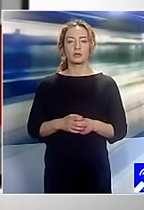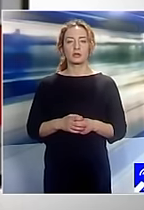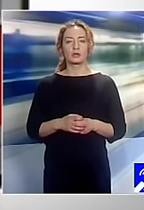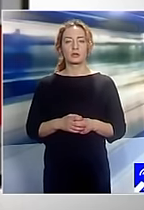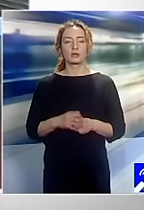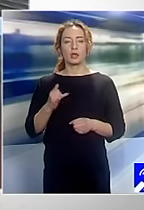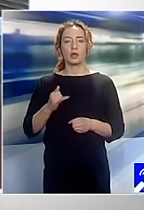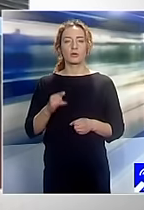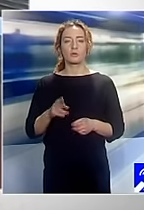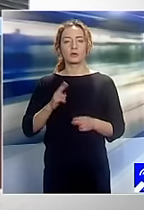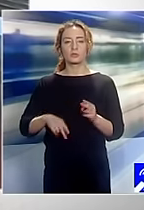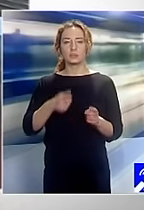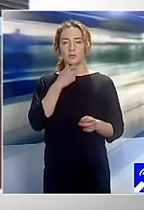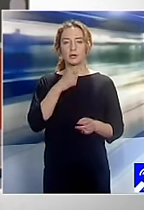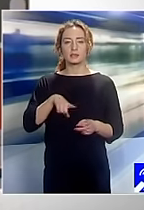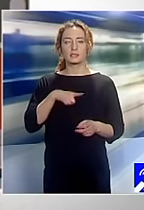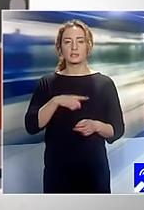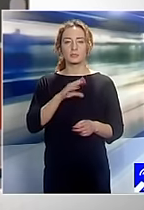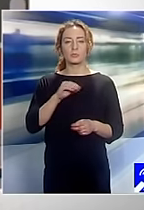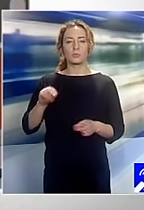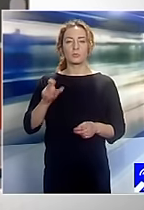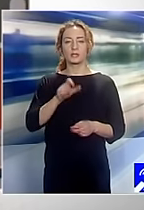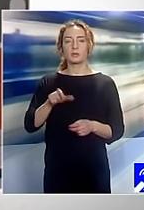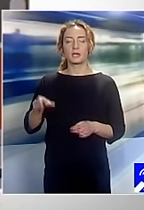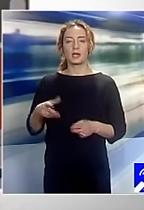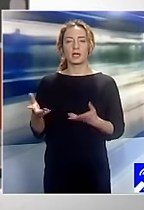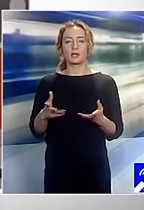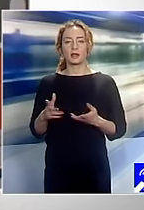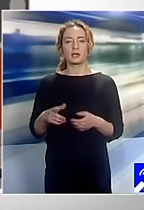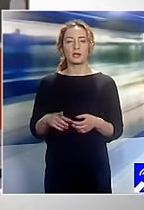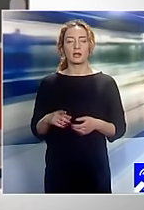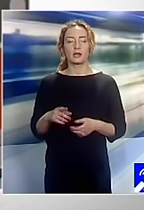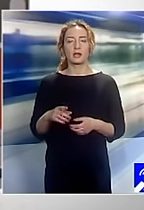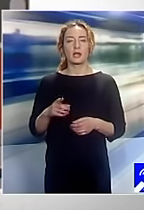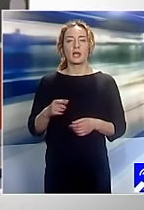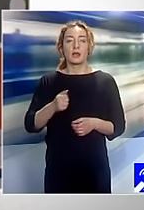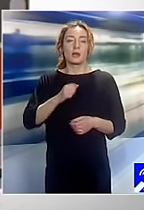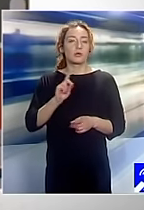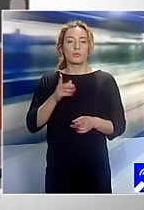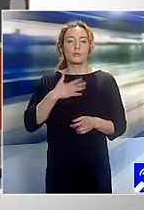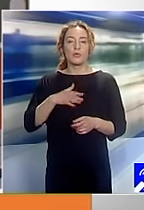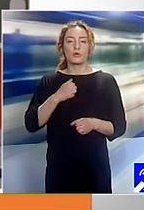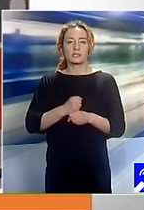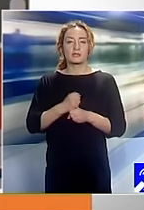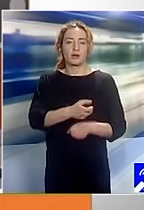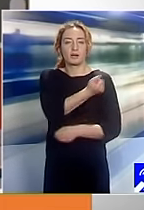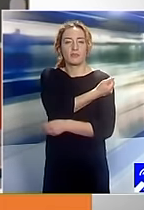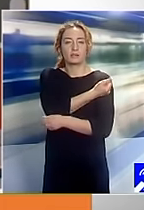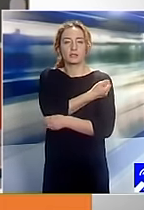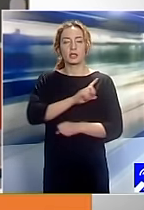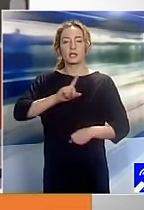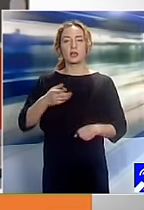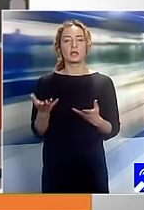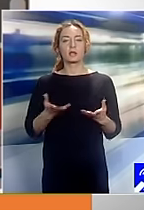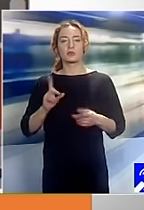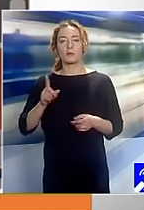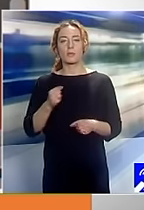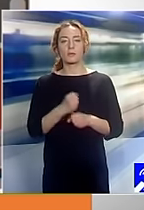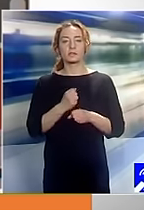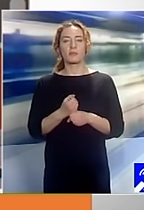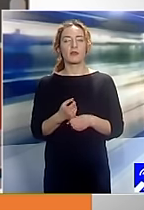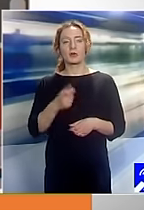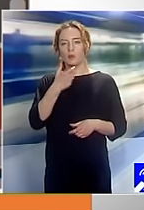ales acum în ultimii ani, foarte multe persoane care sunt reticente la a face vaccin. Ce pot face acești oameni ca